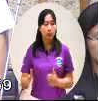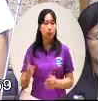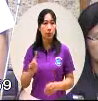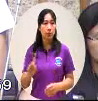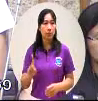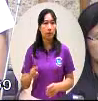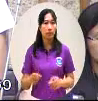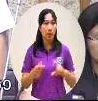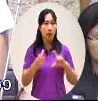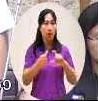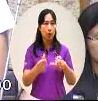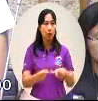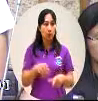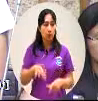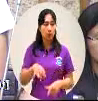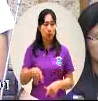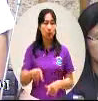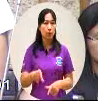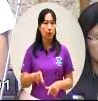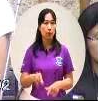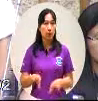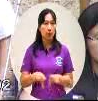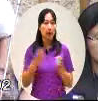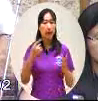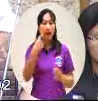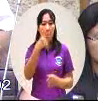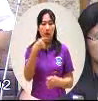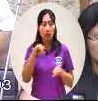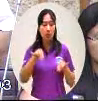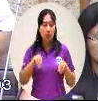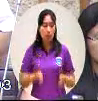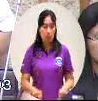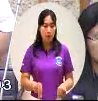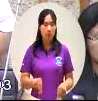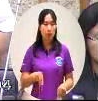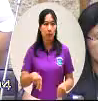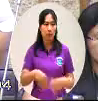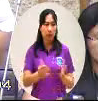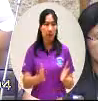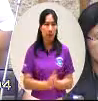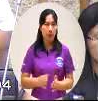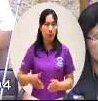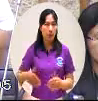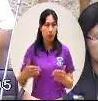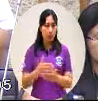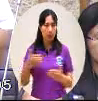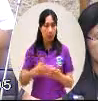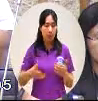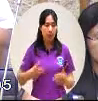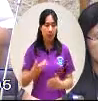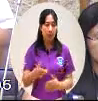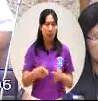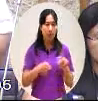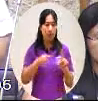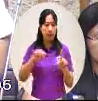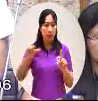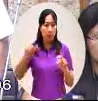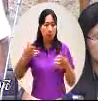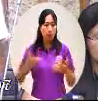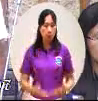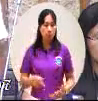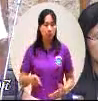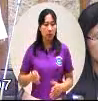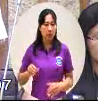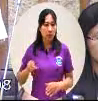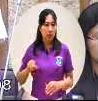那个所谓的开口合约的部分呢，先打开一条通路，让那个1.5吨的车子哈，农车、农用车呢先行通过，